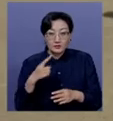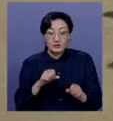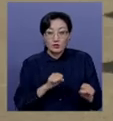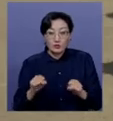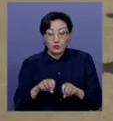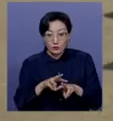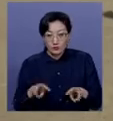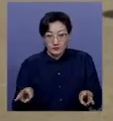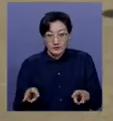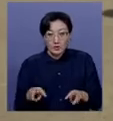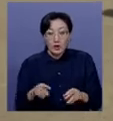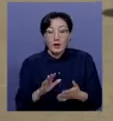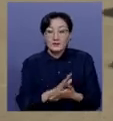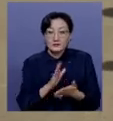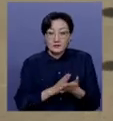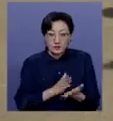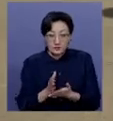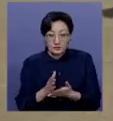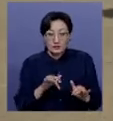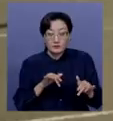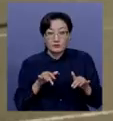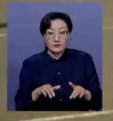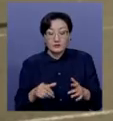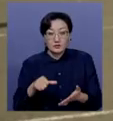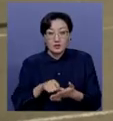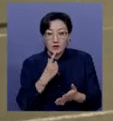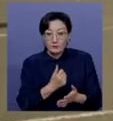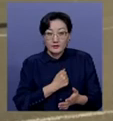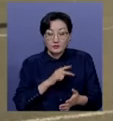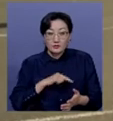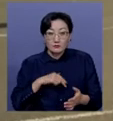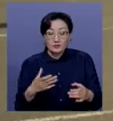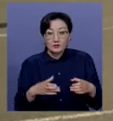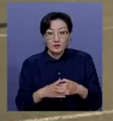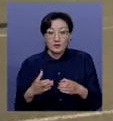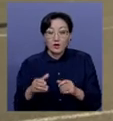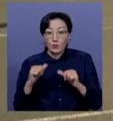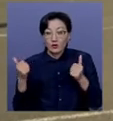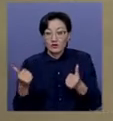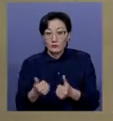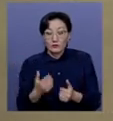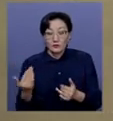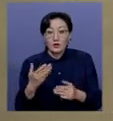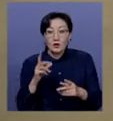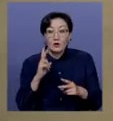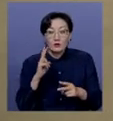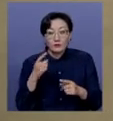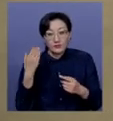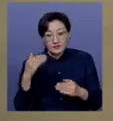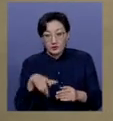Қорғаныс министрлігінің баспасөз қызметі. Шеруге қатысатын әскери қызметшілер жеке құрамынан оқшауланған, оларға бөгде адамдар